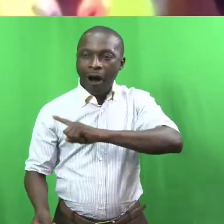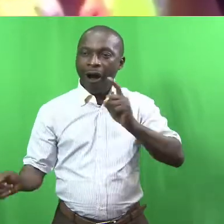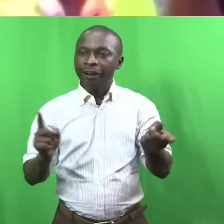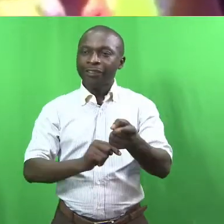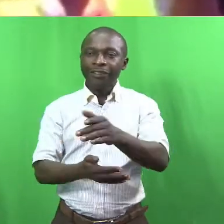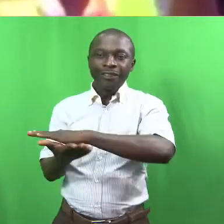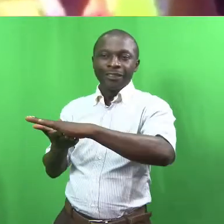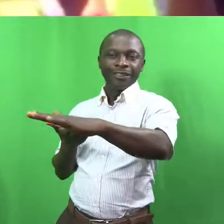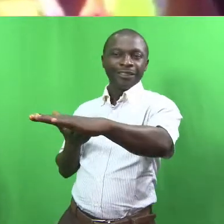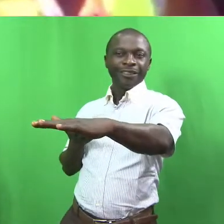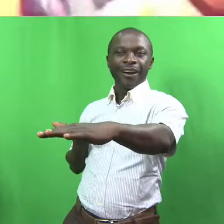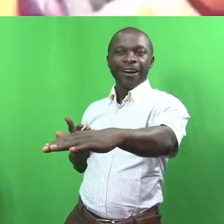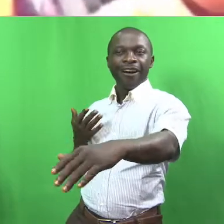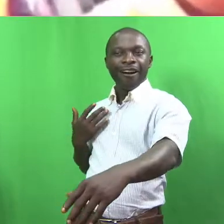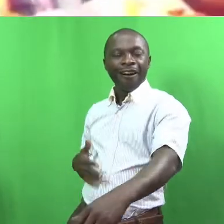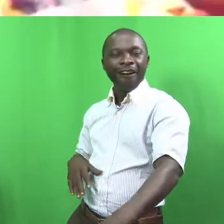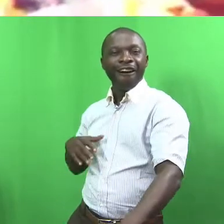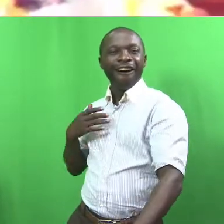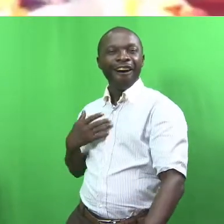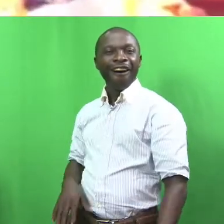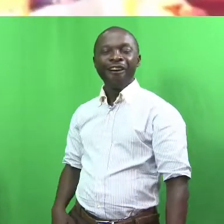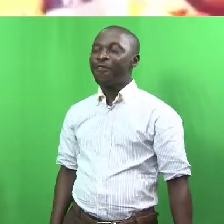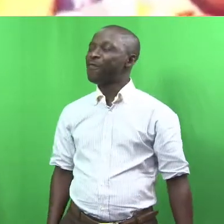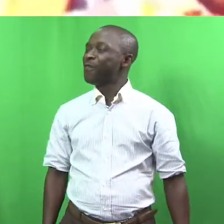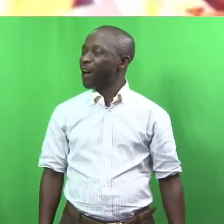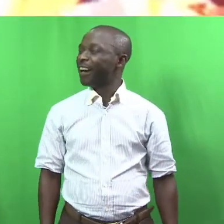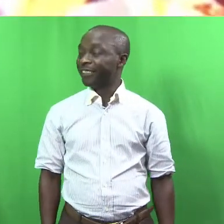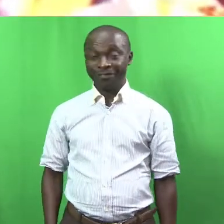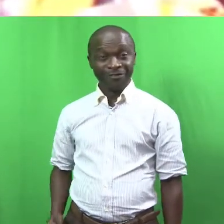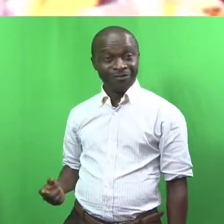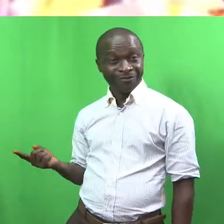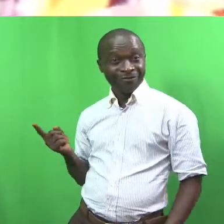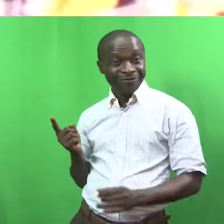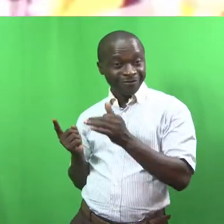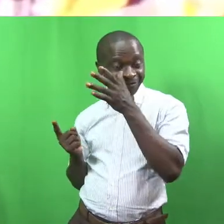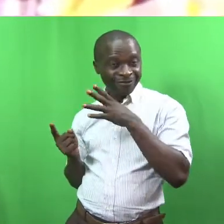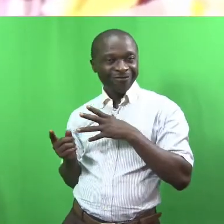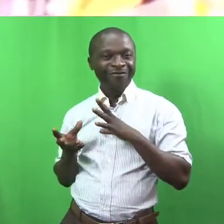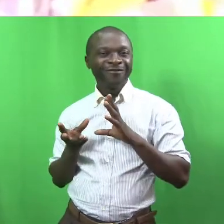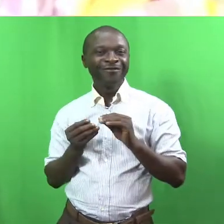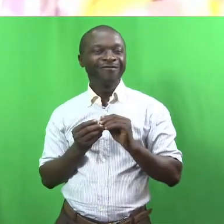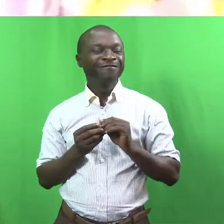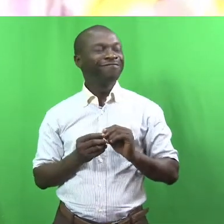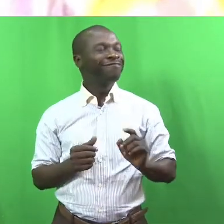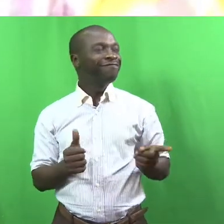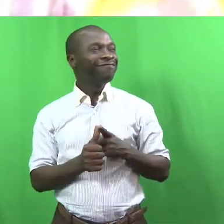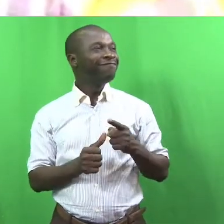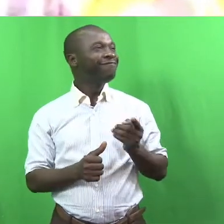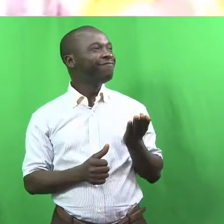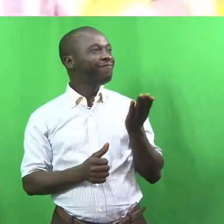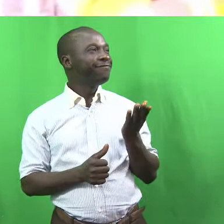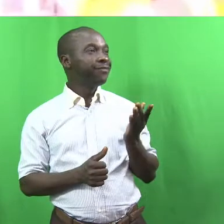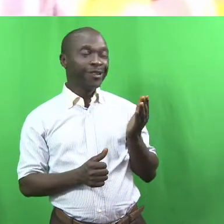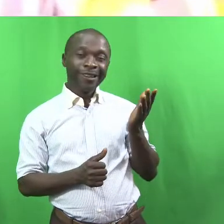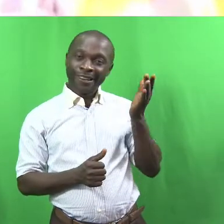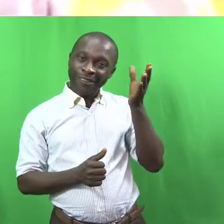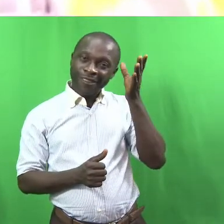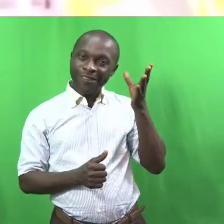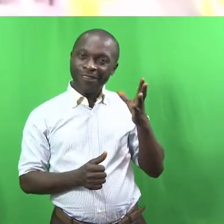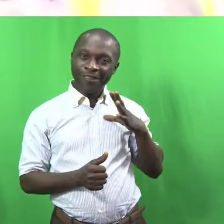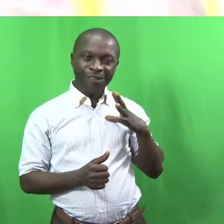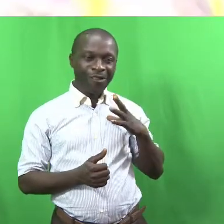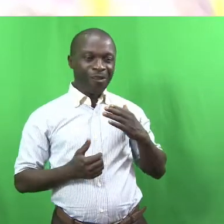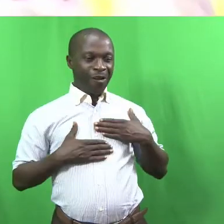cette route à sa valeur, quoi. Tout d'abord, je voudrais remercier le chef de l'État, son Excellence Paul Biya, qui